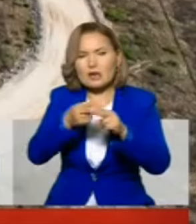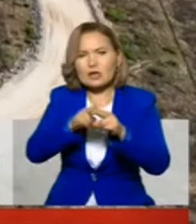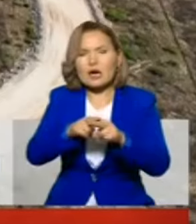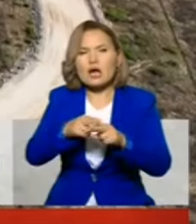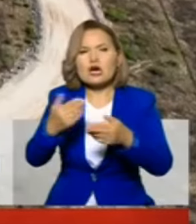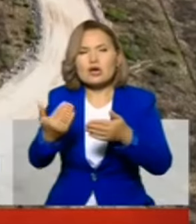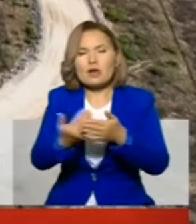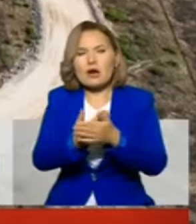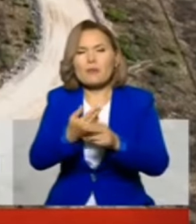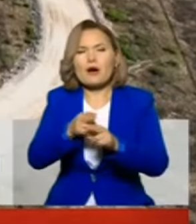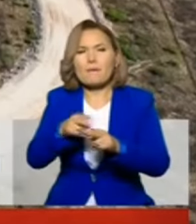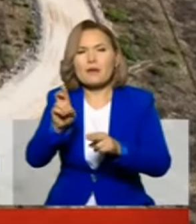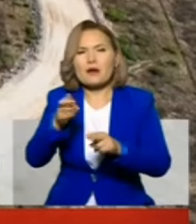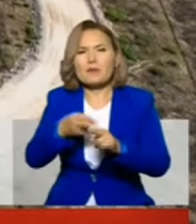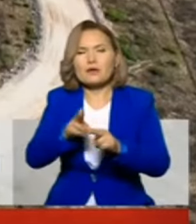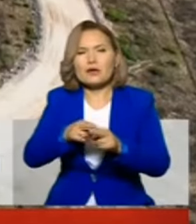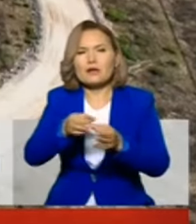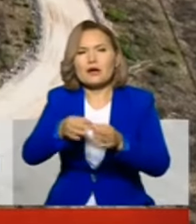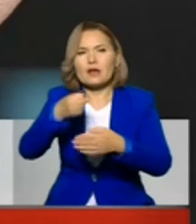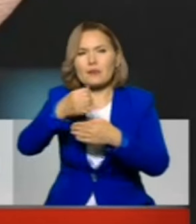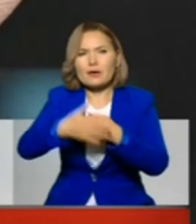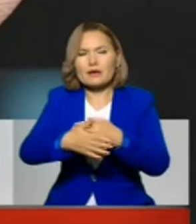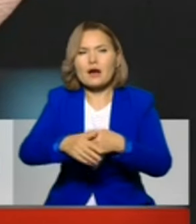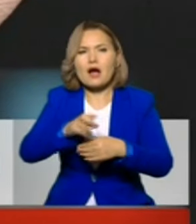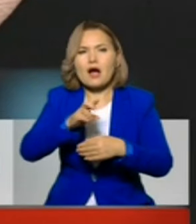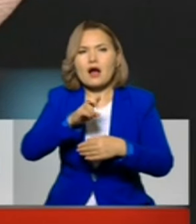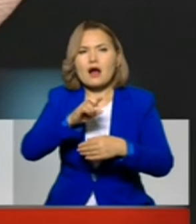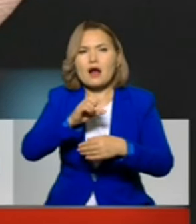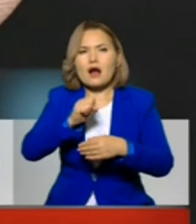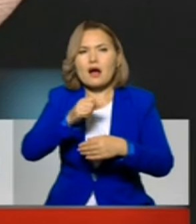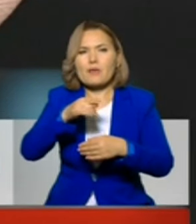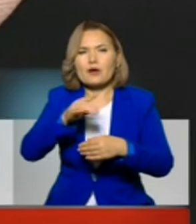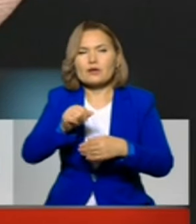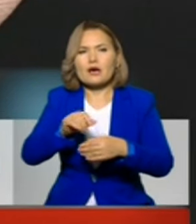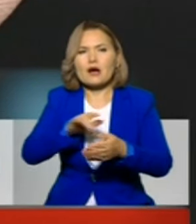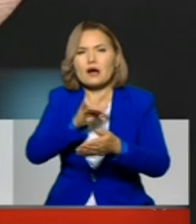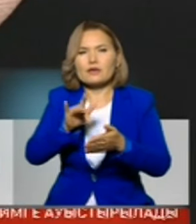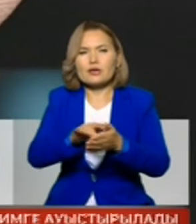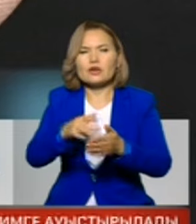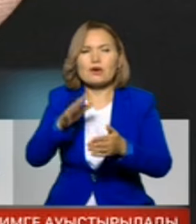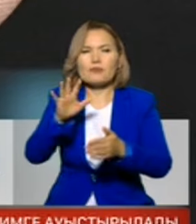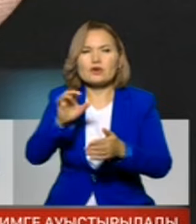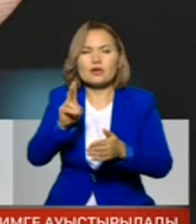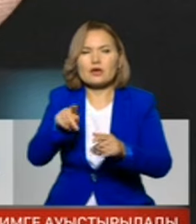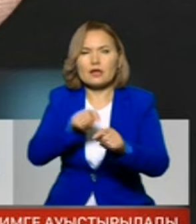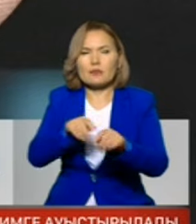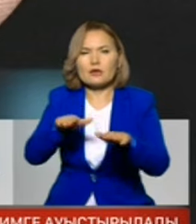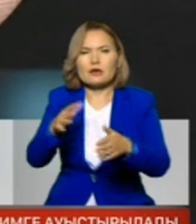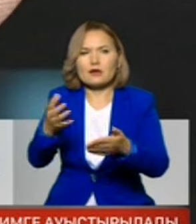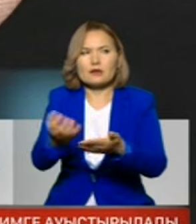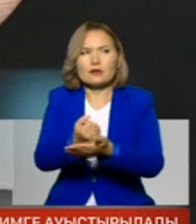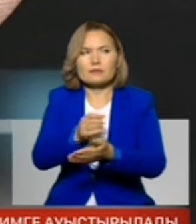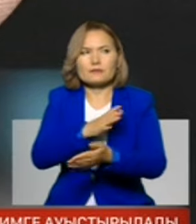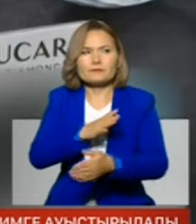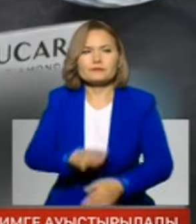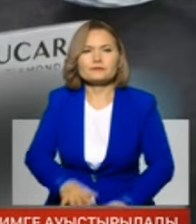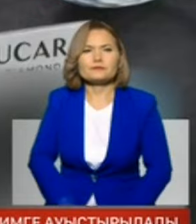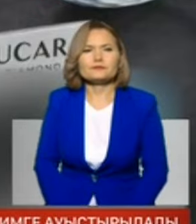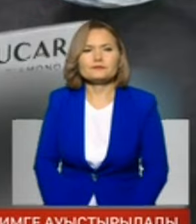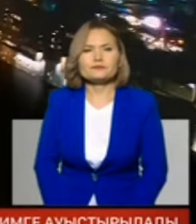хабарлауынша жаңа гауһартас Ботсвана астанасы Габароне қаласынан шамамен 500 шақырым жерде анықталған екен.